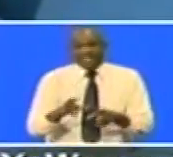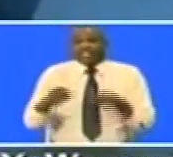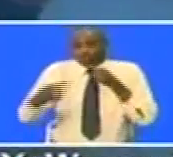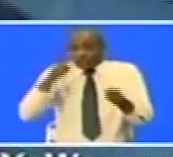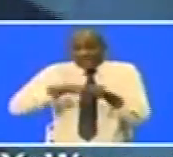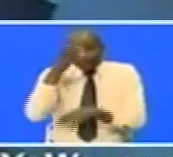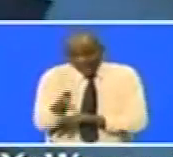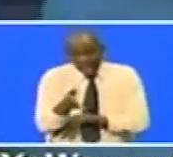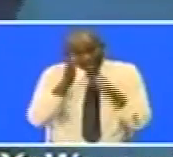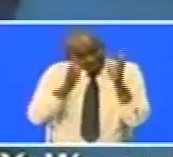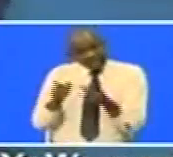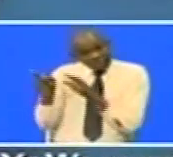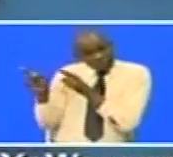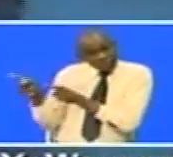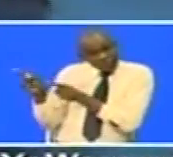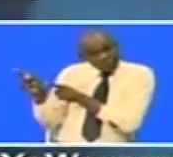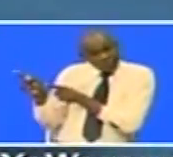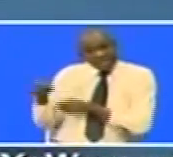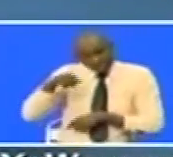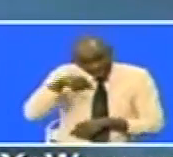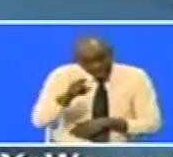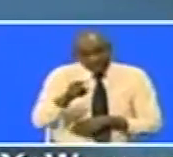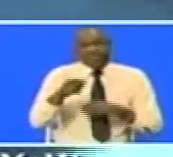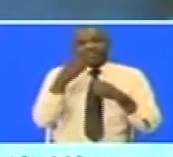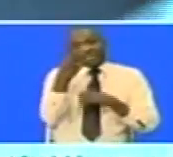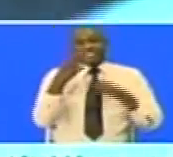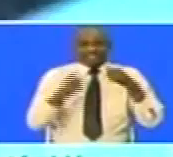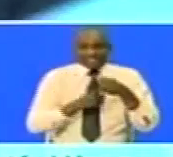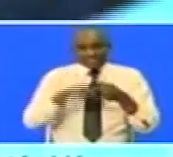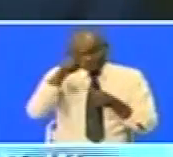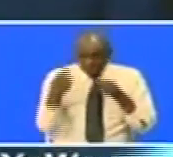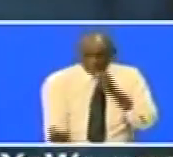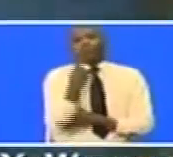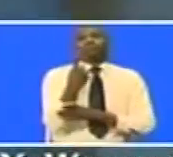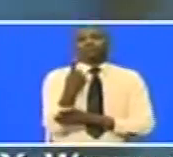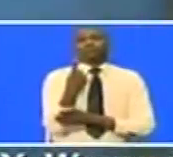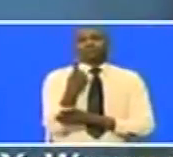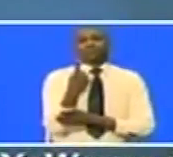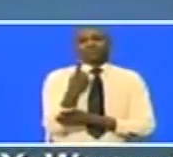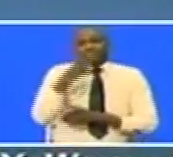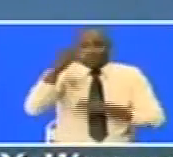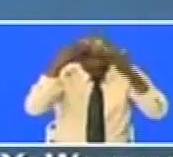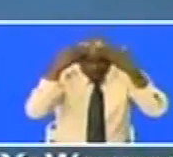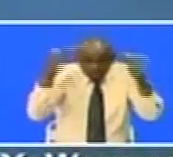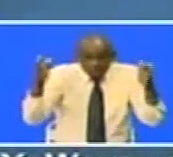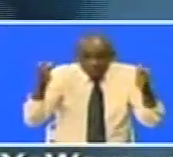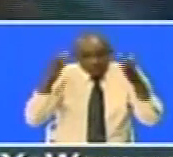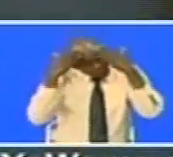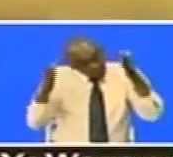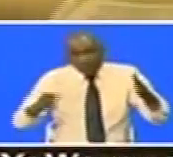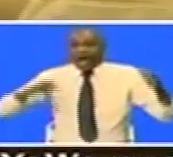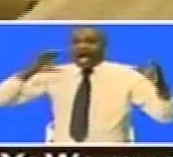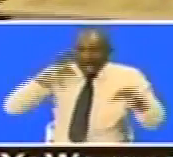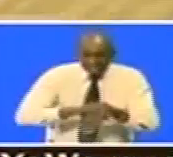jamaa huyu kwa jina Gilbert Anzala mwenye umri wa miaka 36 akajitokeza asijue kuwa panya keshingi ya